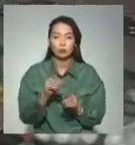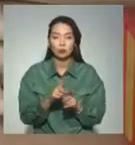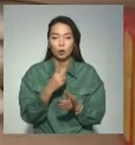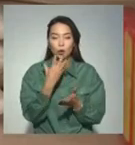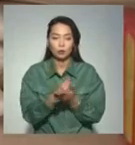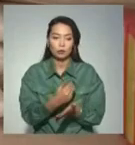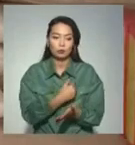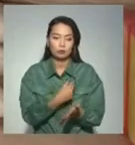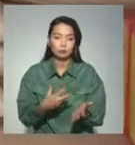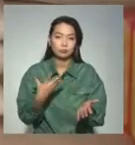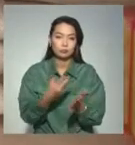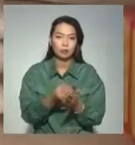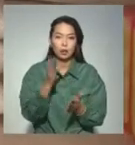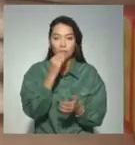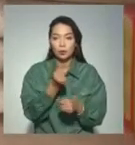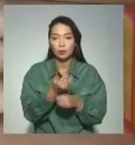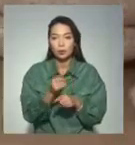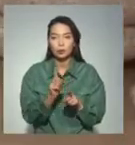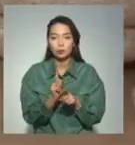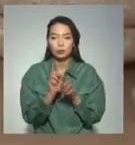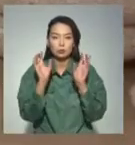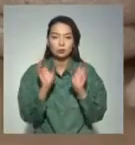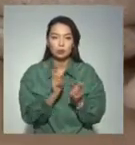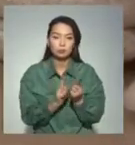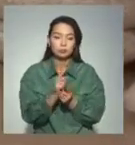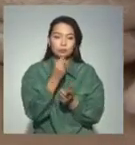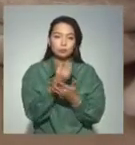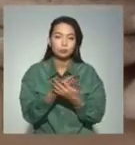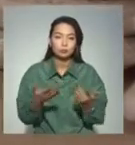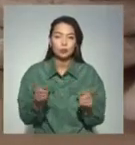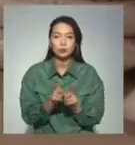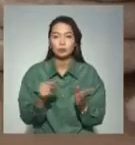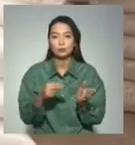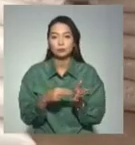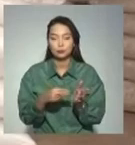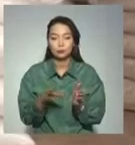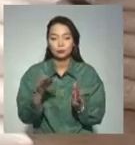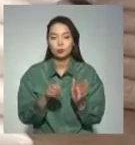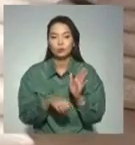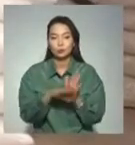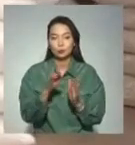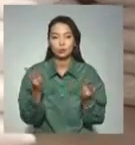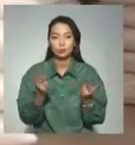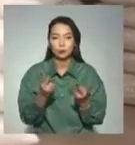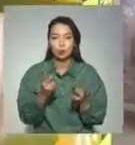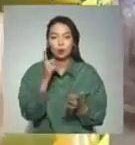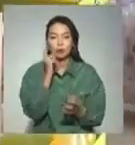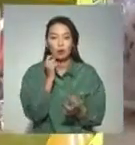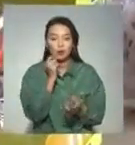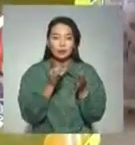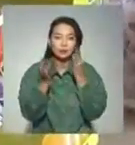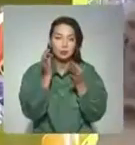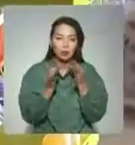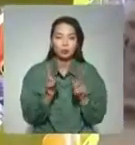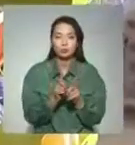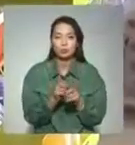төлемді өз еркімен өтей алады. Бірқатар түзетулер азық-түлік тауарларының бағасына да оң әсер етуі керек. Қант, кондитерлік өнімдер